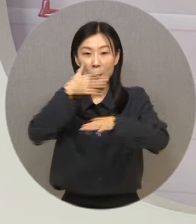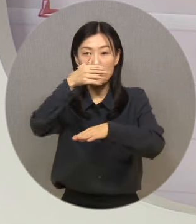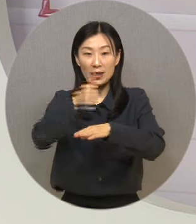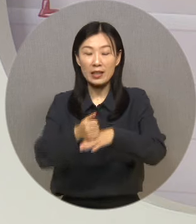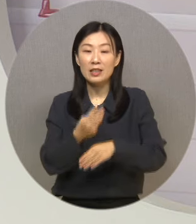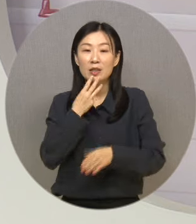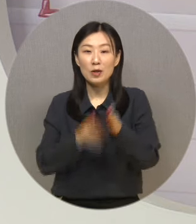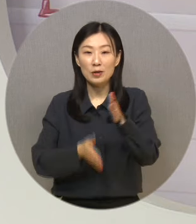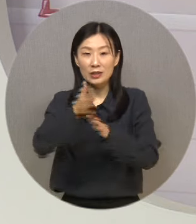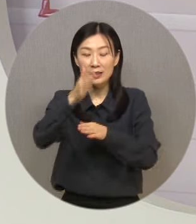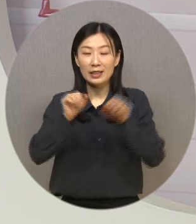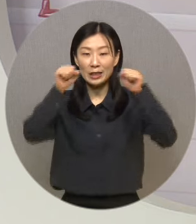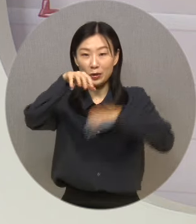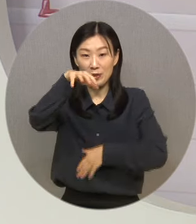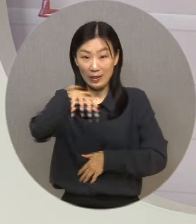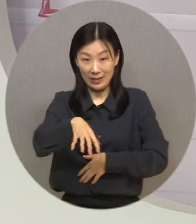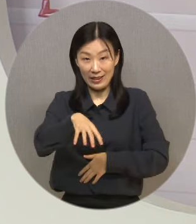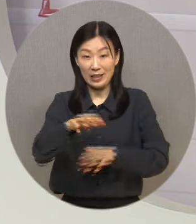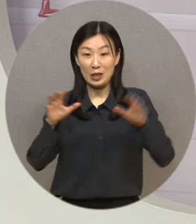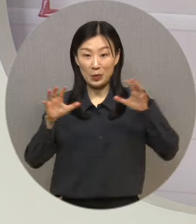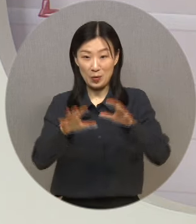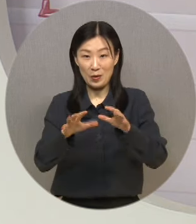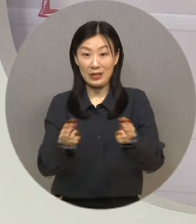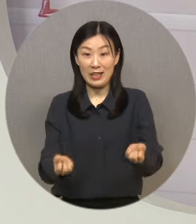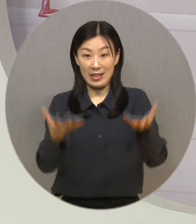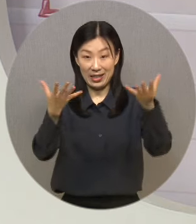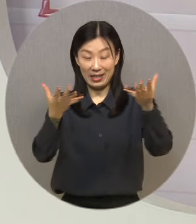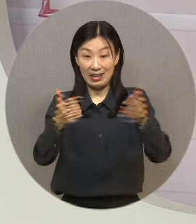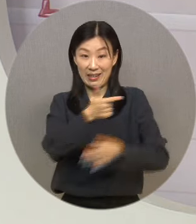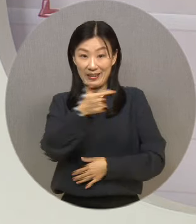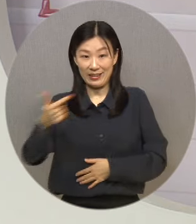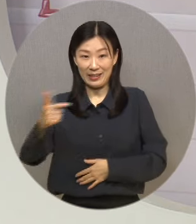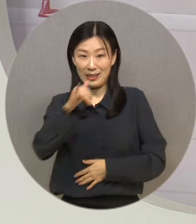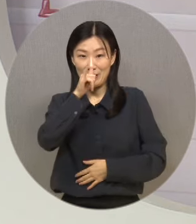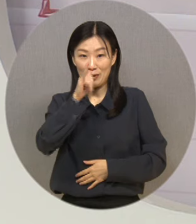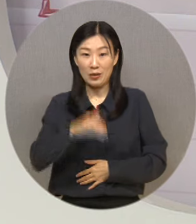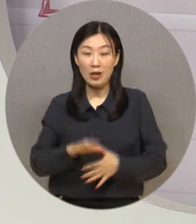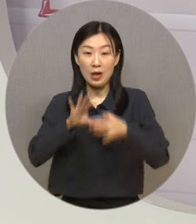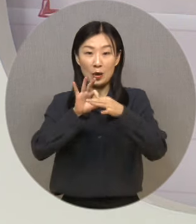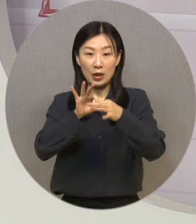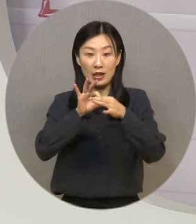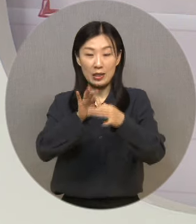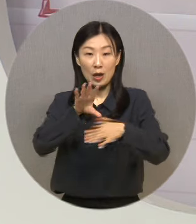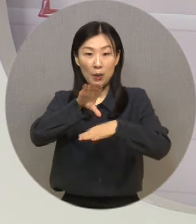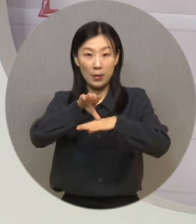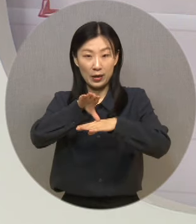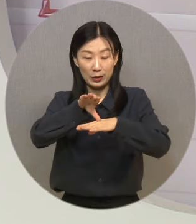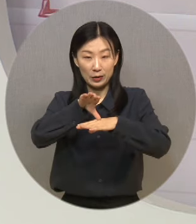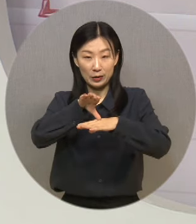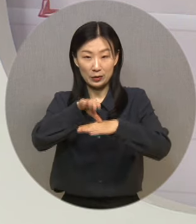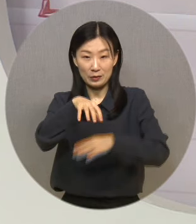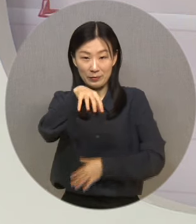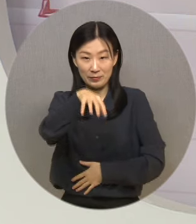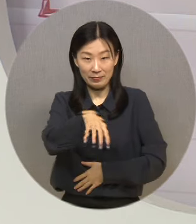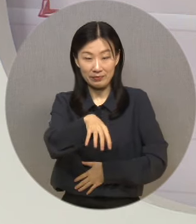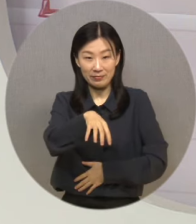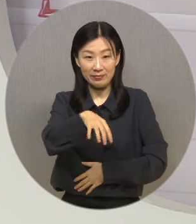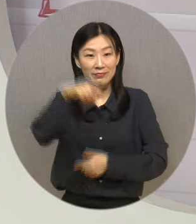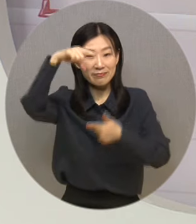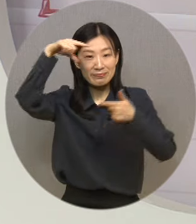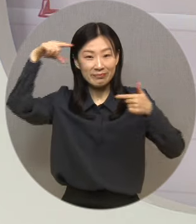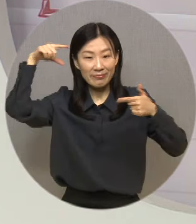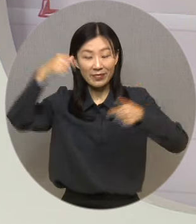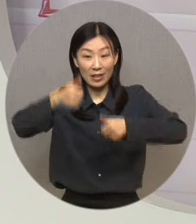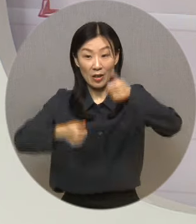빅 이벤트로 진행될 예정이고요. 해당 참가자는 직접 방송 제작 현장에 출연해서 열띤 경연을 펼쳐야